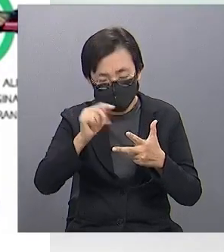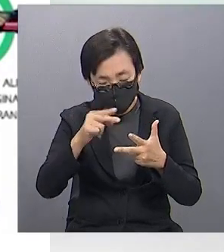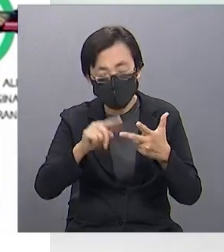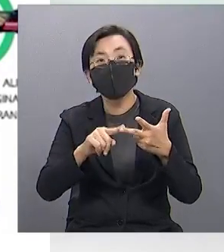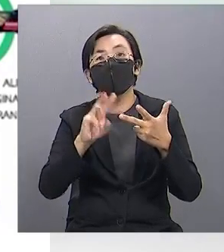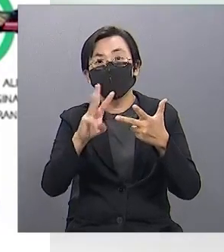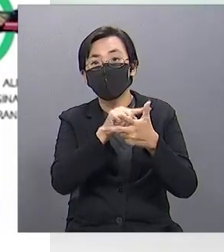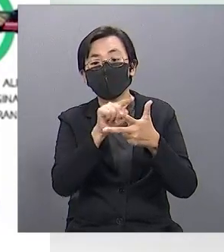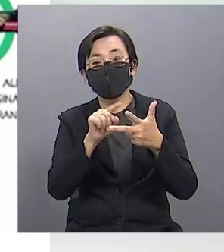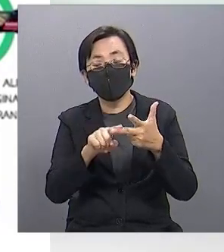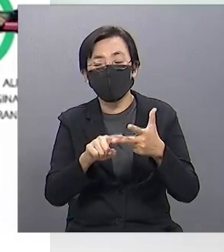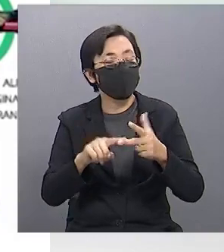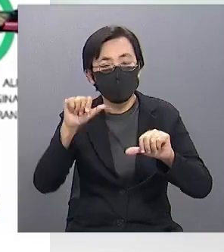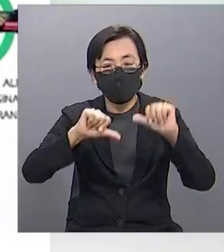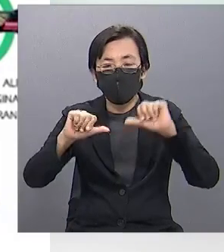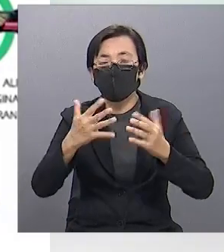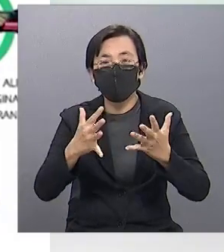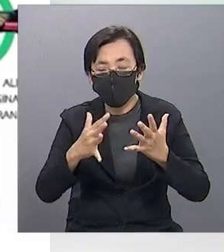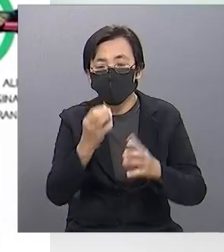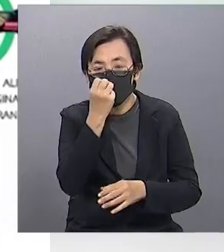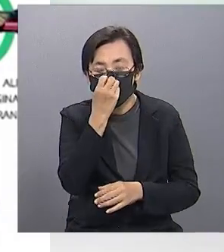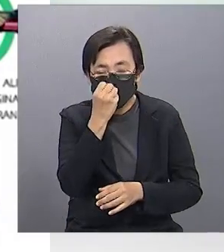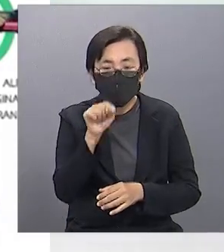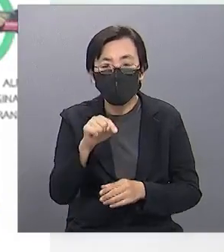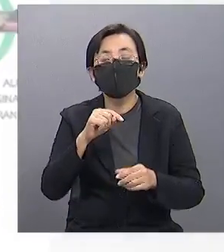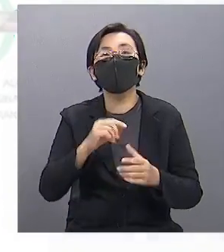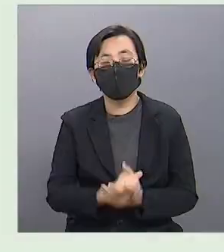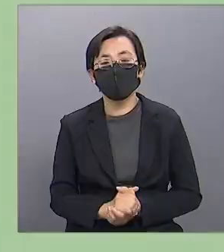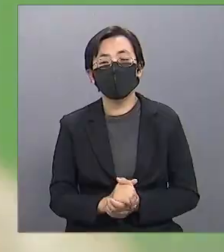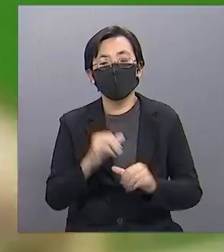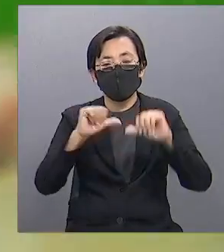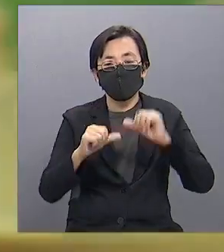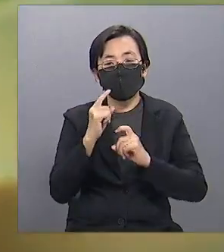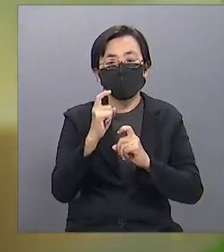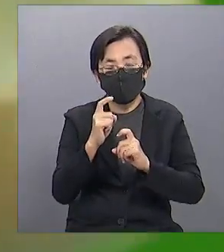การทดสอบของการปนเปื้อนของสารที่เป็นอันตรายที่อยู่ในกาแฟค่ะ